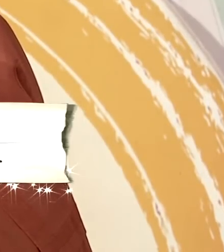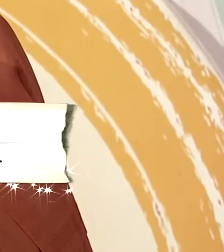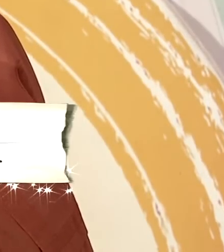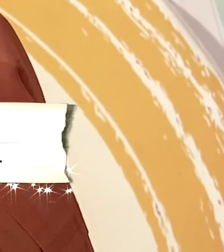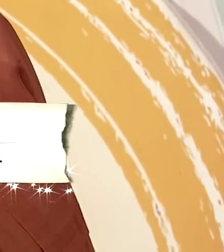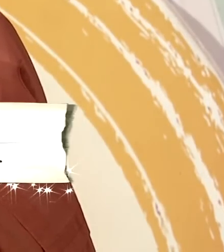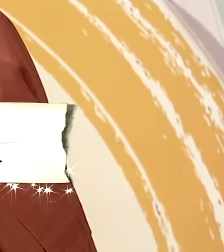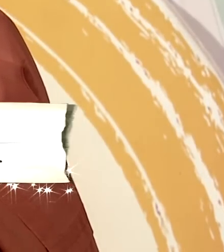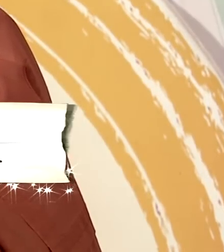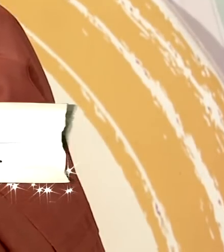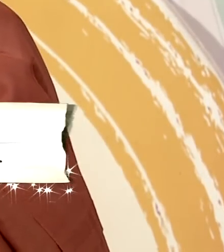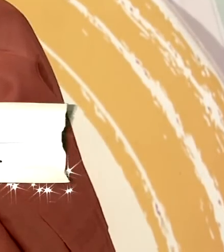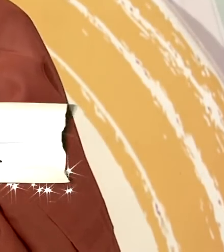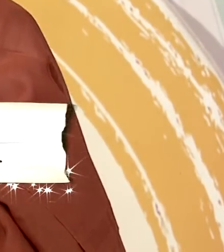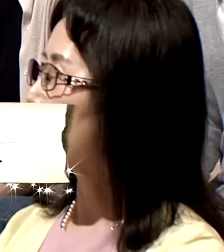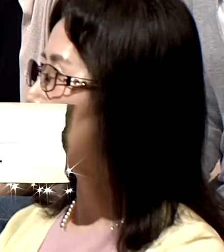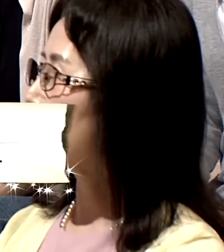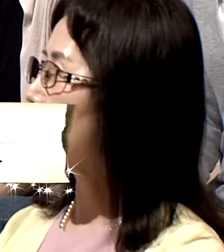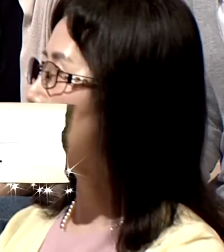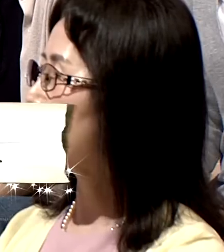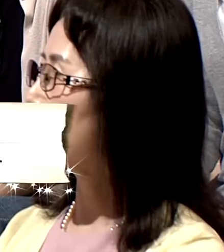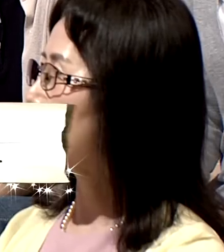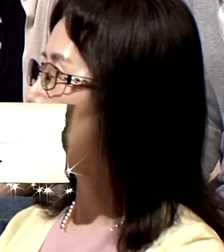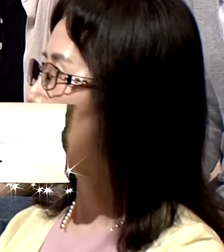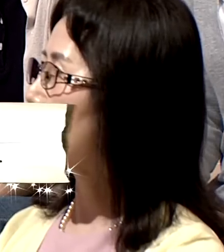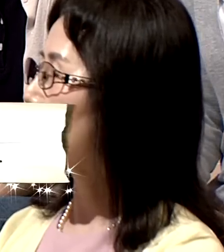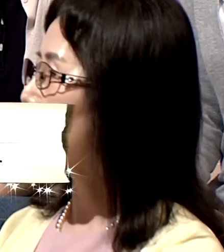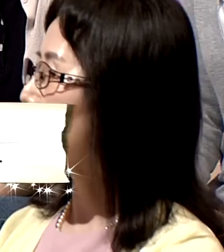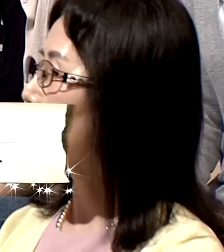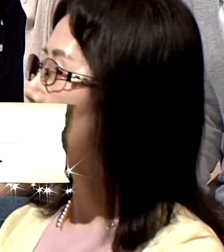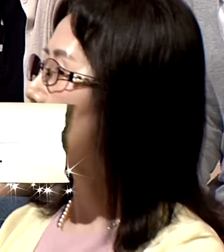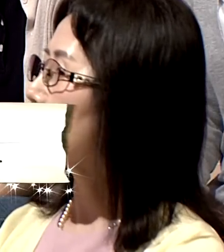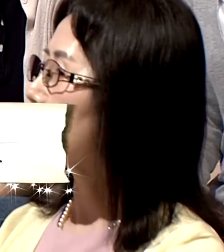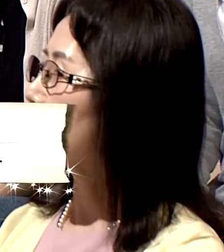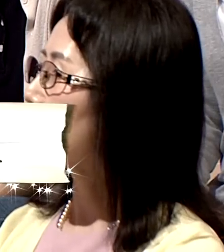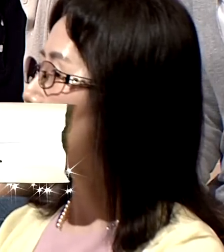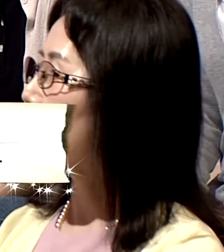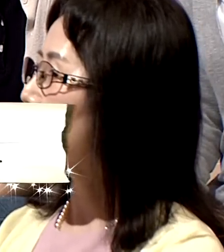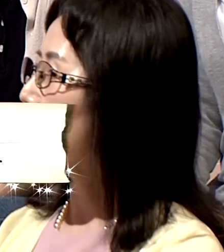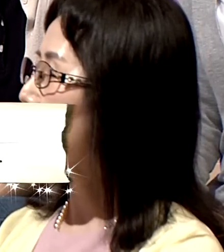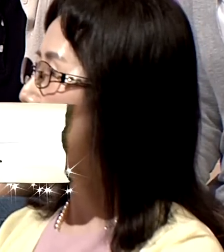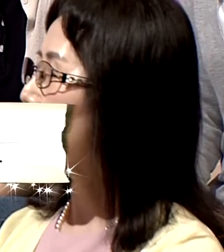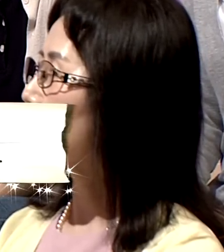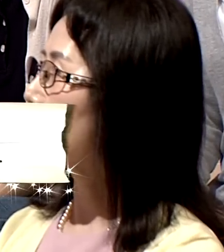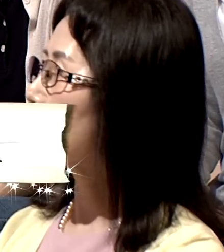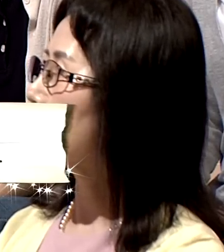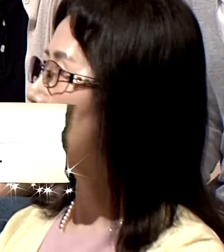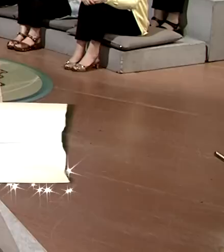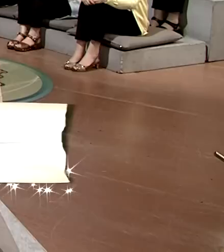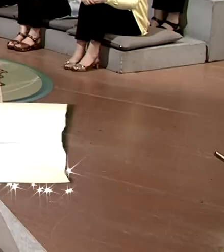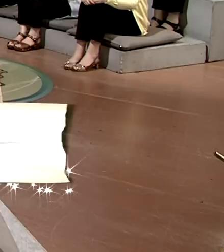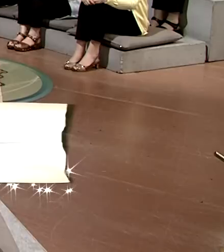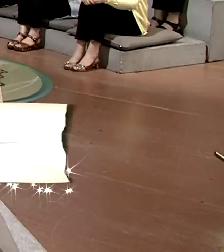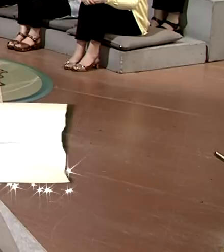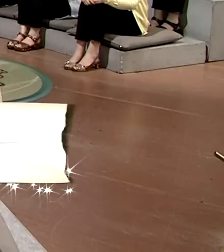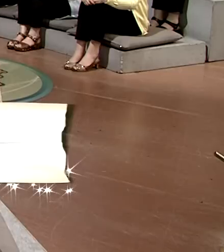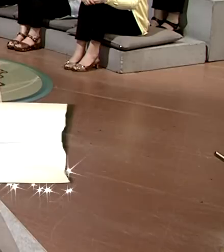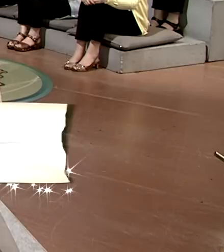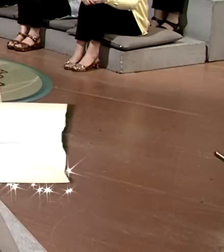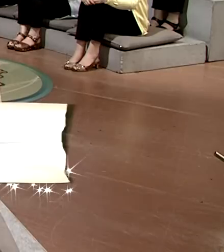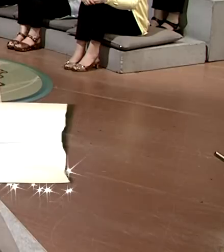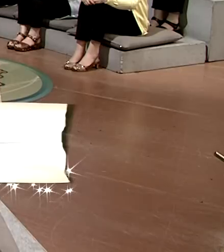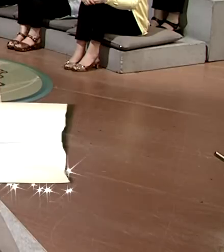지옥의 중생을 구제하시는 그 자비로우신 모습에 반했기 때문입니다 광고 스님을